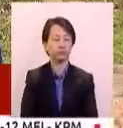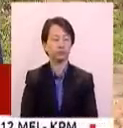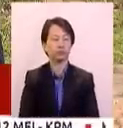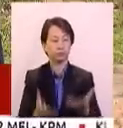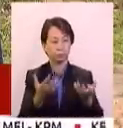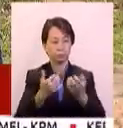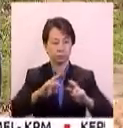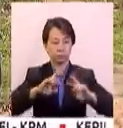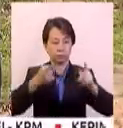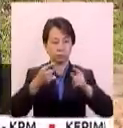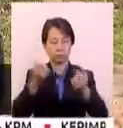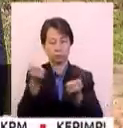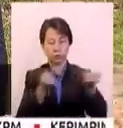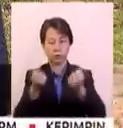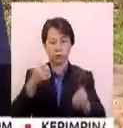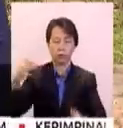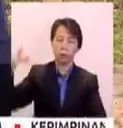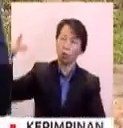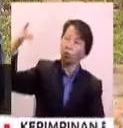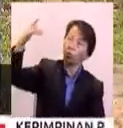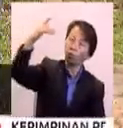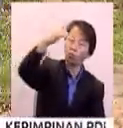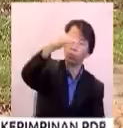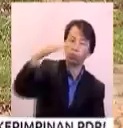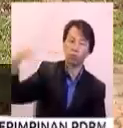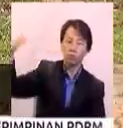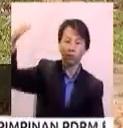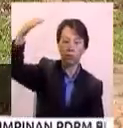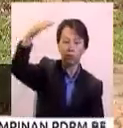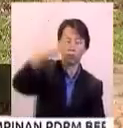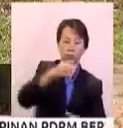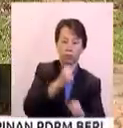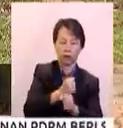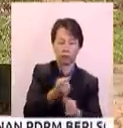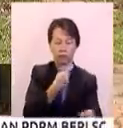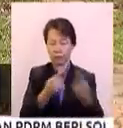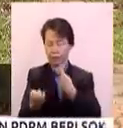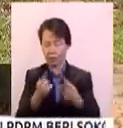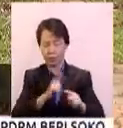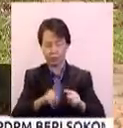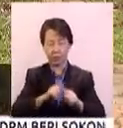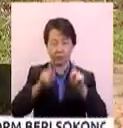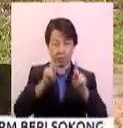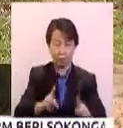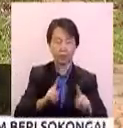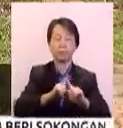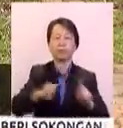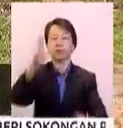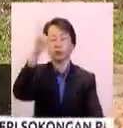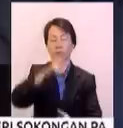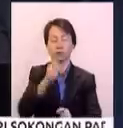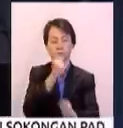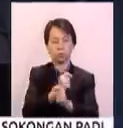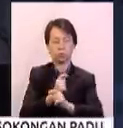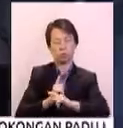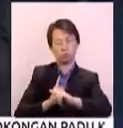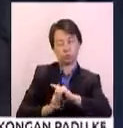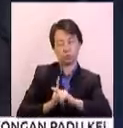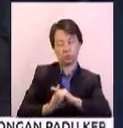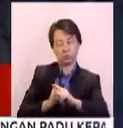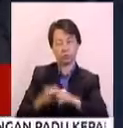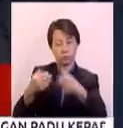Hasrat membangunkan kereta terbang atau kereta aero mendapat reaksi pelbagai pihak. Namun kerajaan tetap optimis